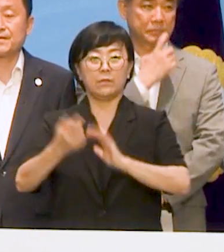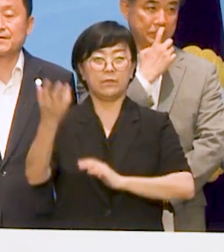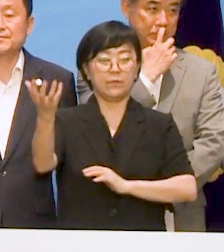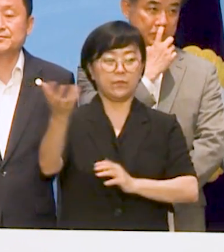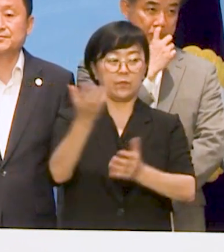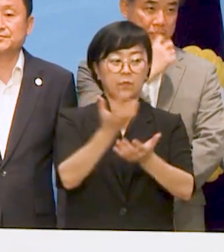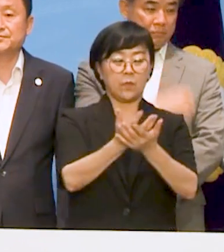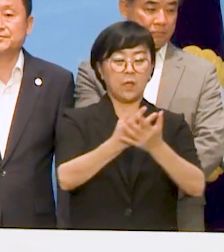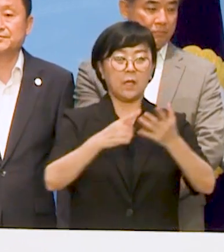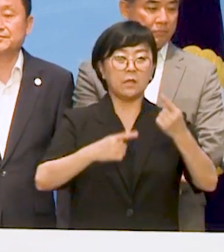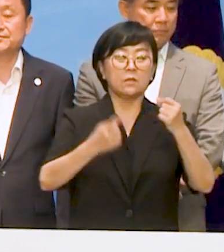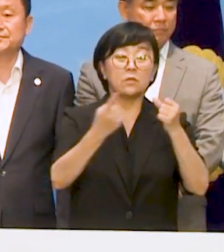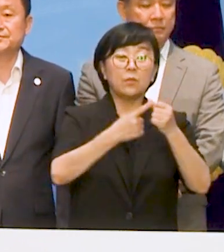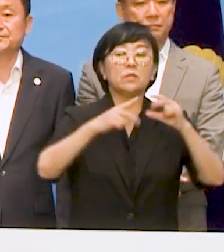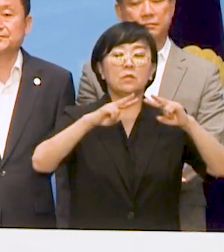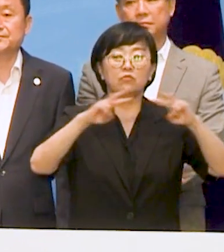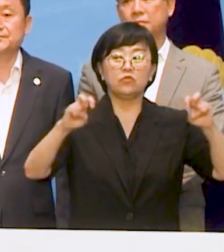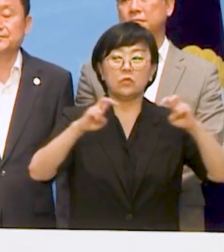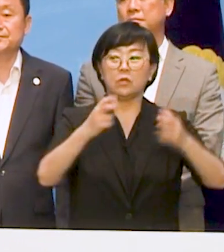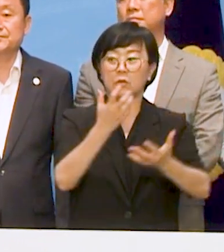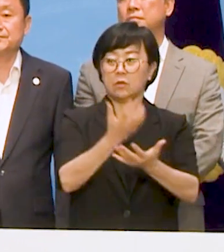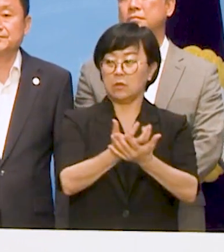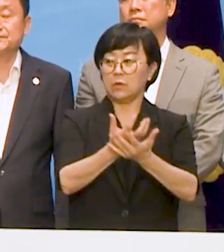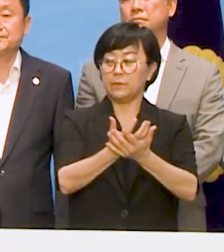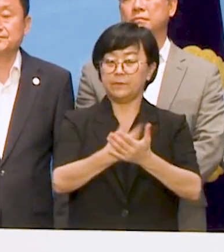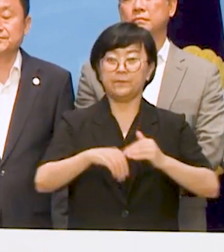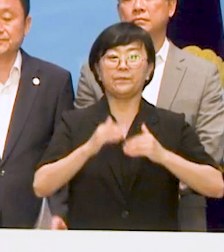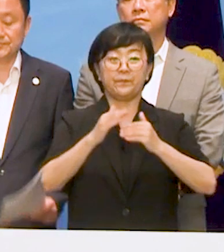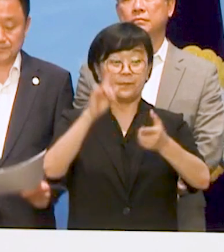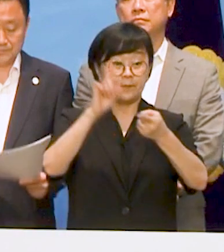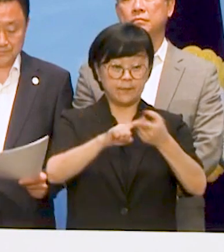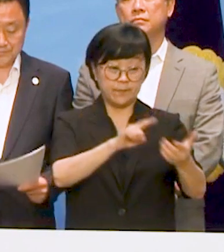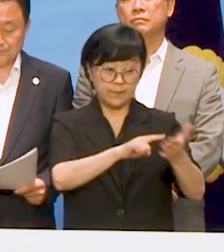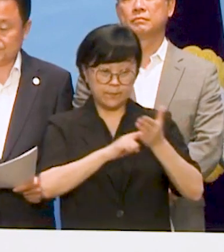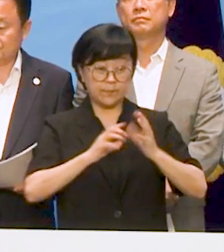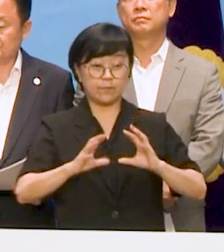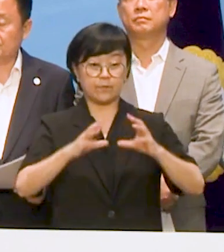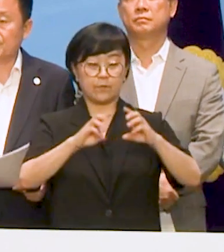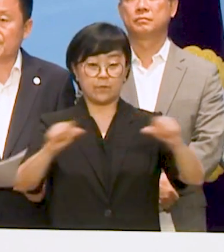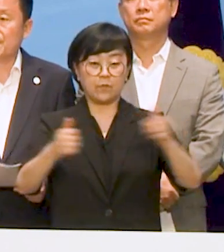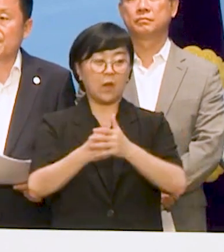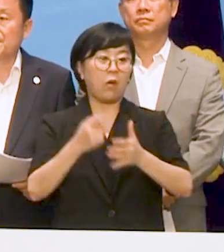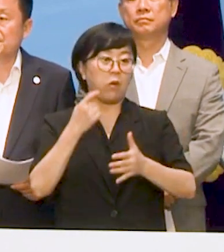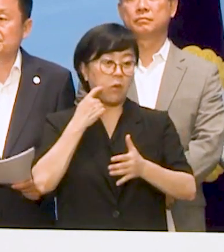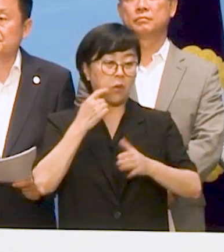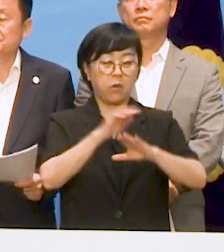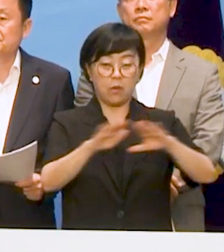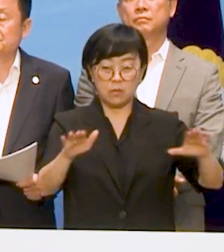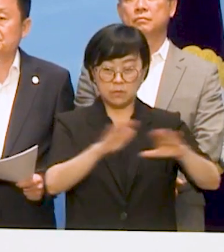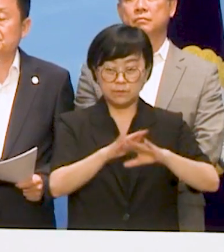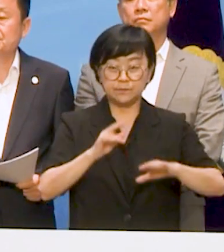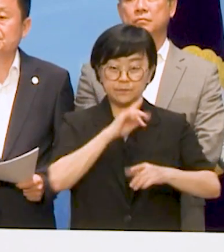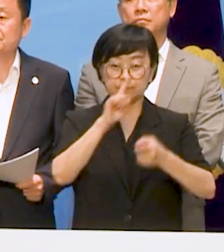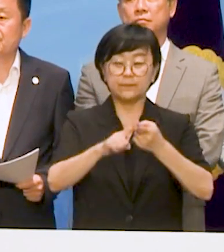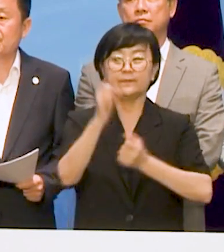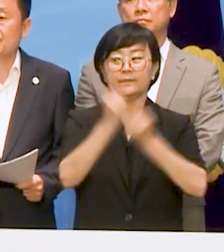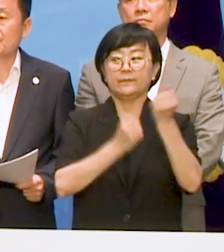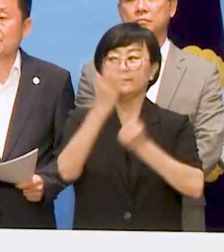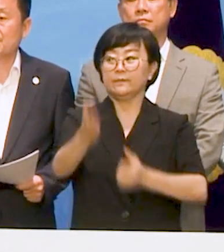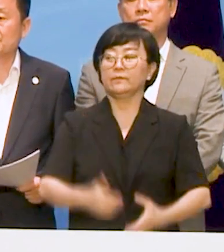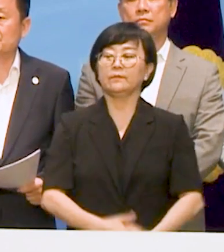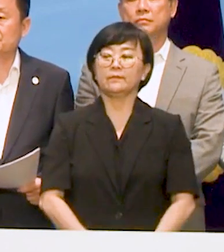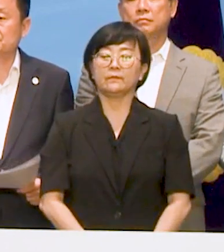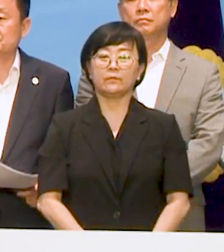1차 분석을 한 것입니다 지금부터 그 과정에 드러난 국토부의 거짓 해명 의혹에 대해 말씀드리도록